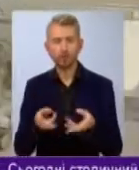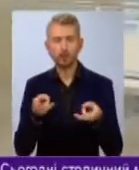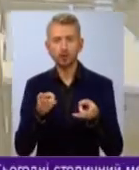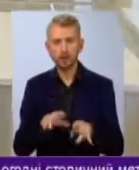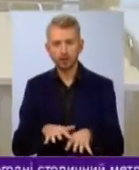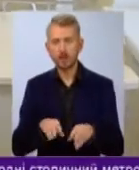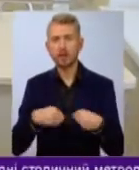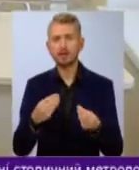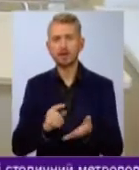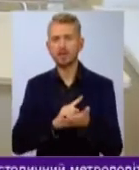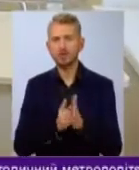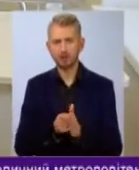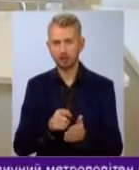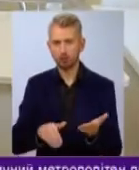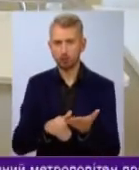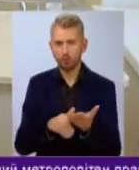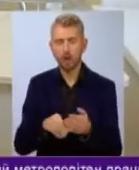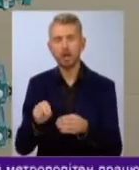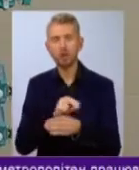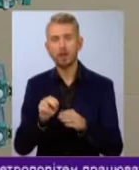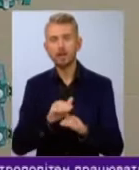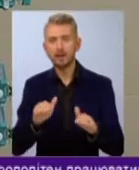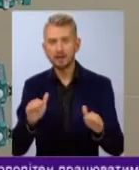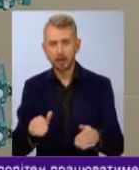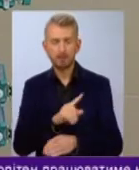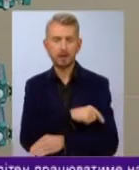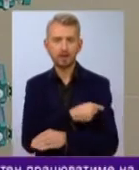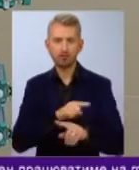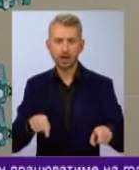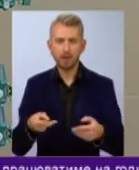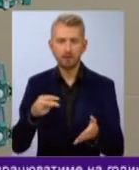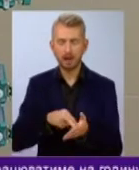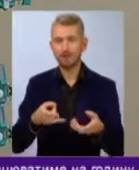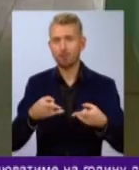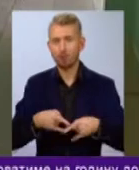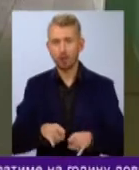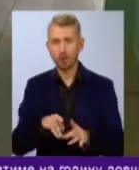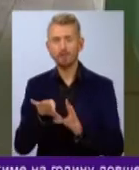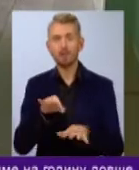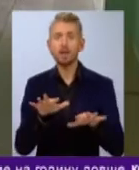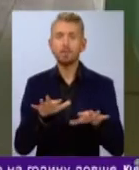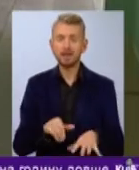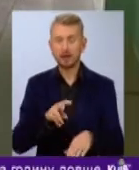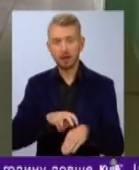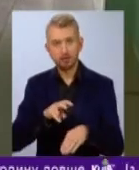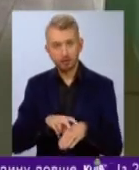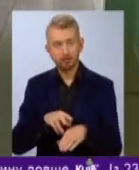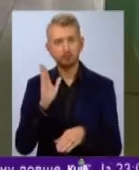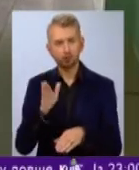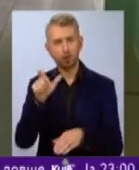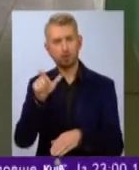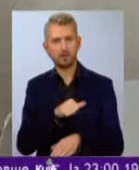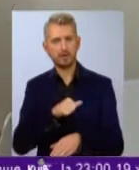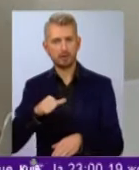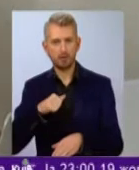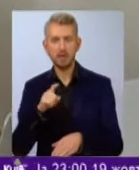зостануться надання невідкладної допомоги, лікування дітей, медична реабілітація, пологи. Вибір місця та лікаря залишається за громадянами. З